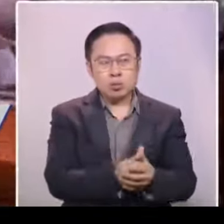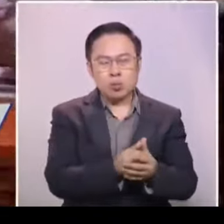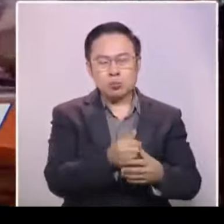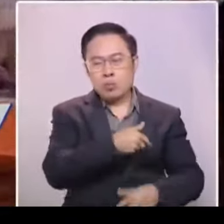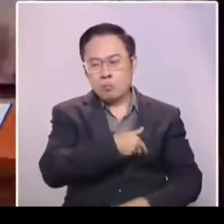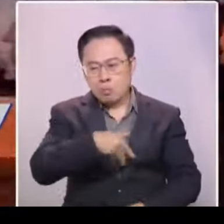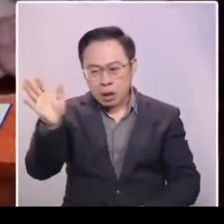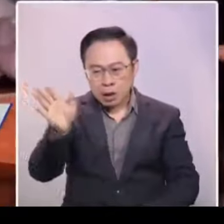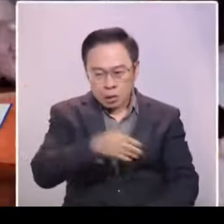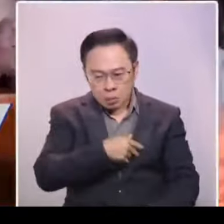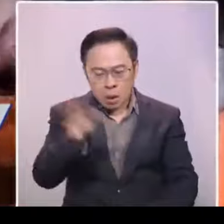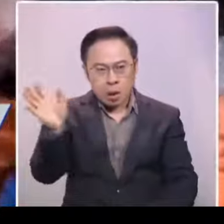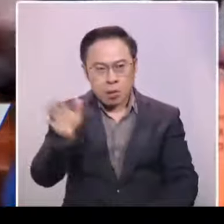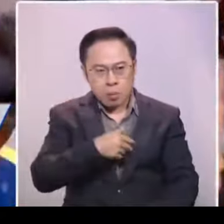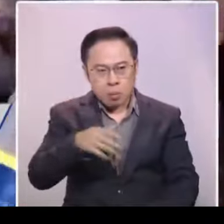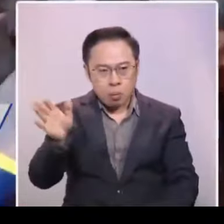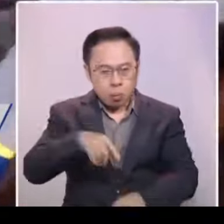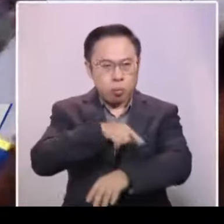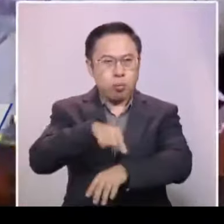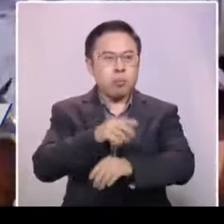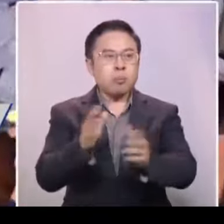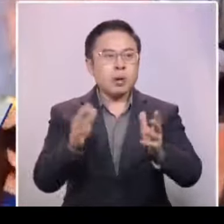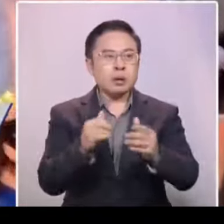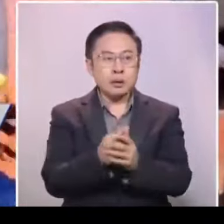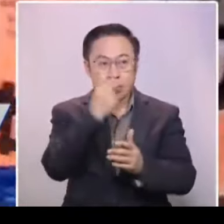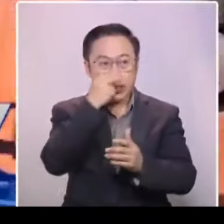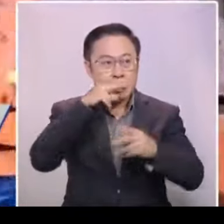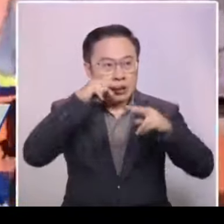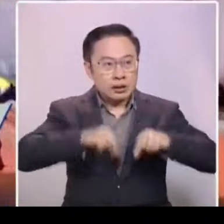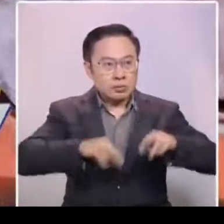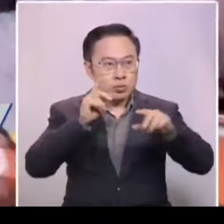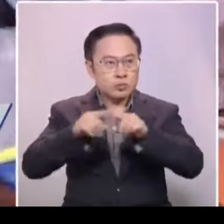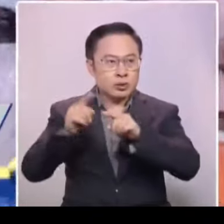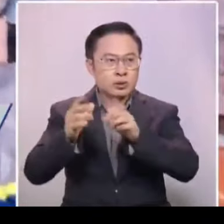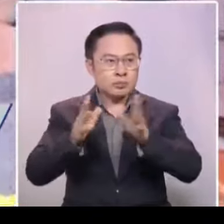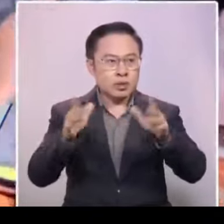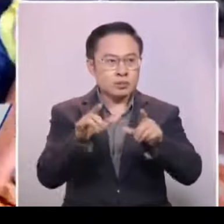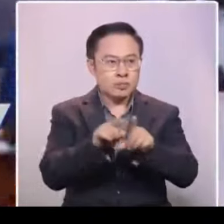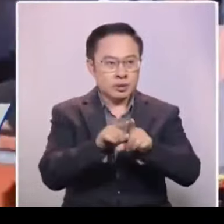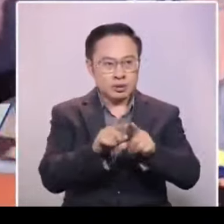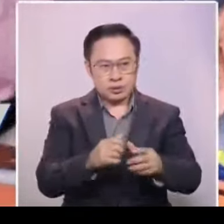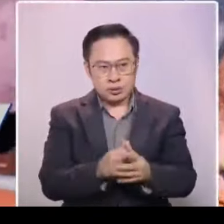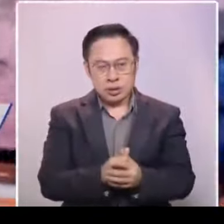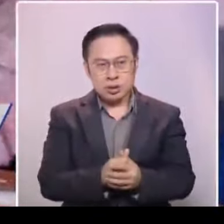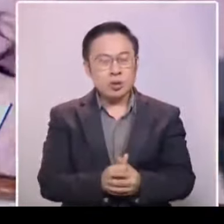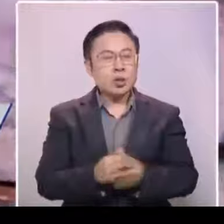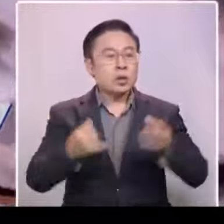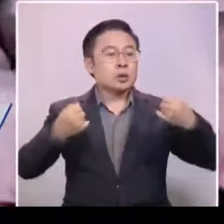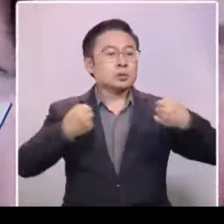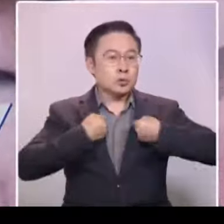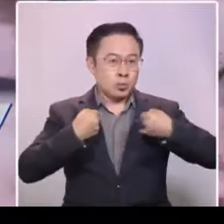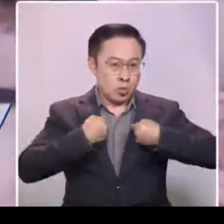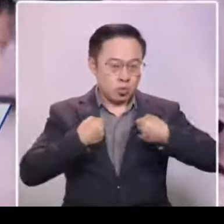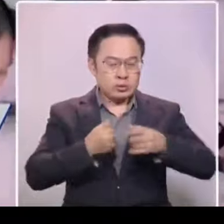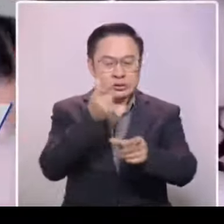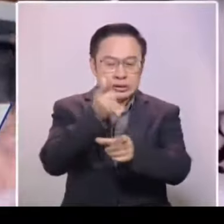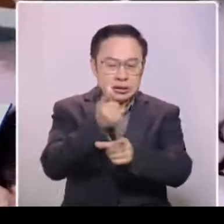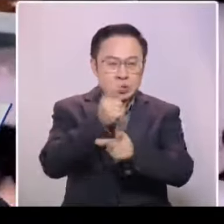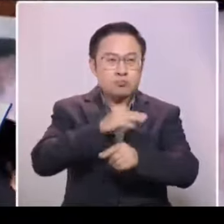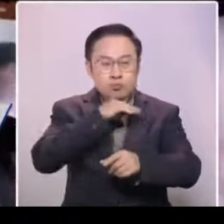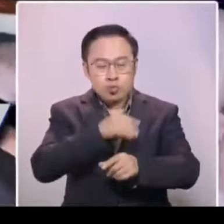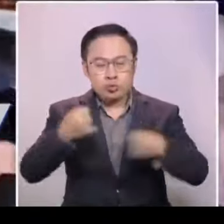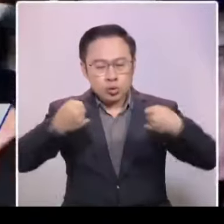รอบนะฮะแล้วมององรอบข้างเนี่ยคือมันมีน้ำมาจากทุกทิศทุกทางไม่แปลกใจเลยที่เจ้าของรีสอร์ทรวมถึงเจ้าของพื้นที่